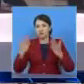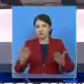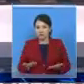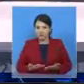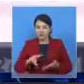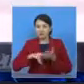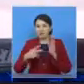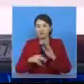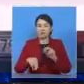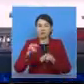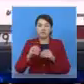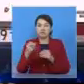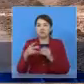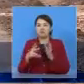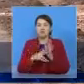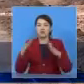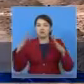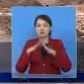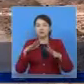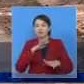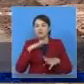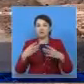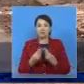В планах построить 16-квартирный дом для многодетных мам.